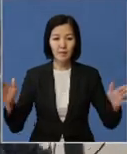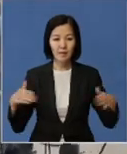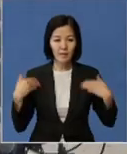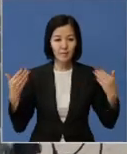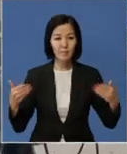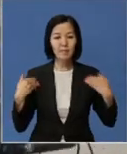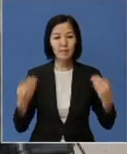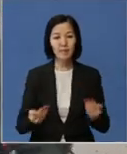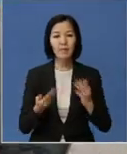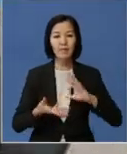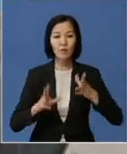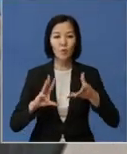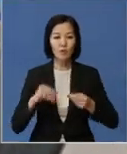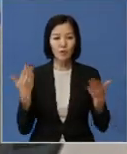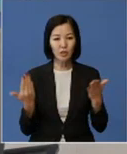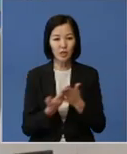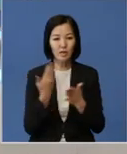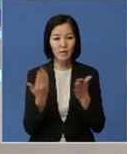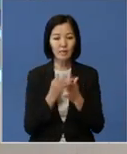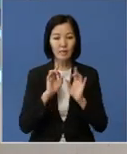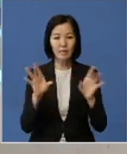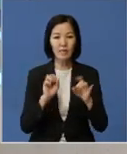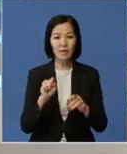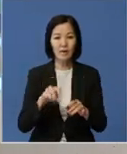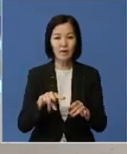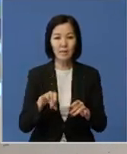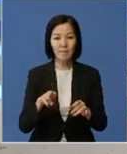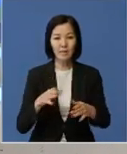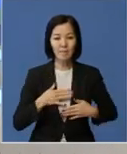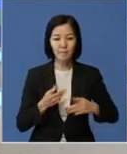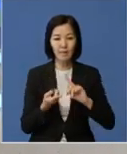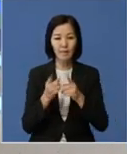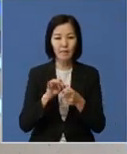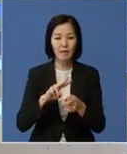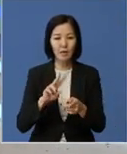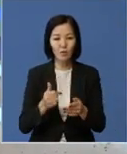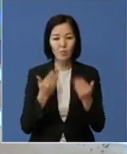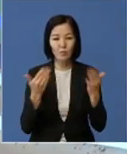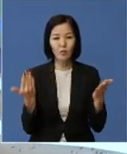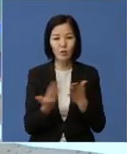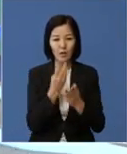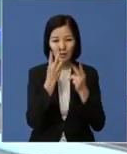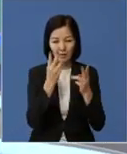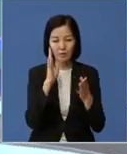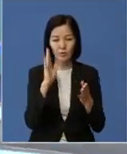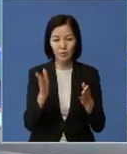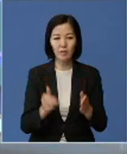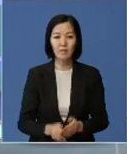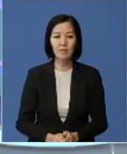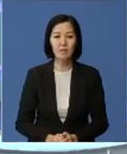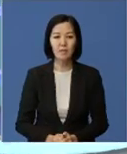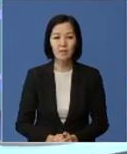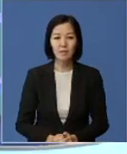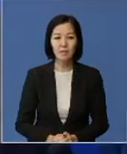Ассалаумағалейкум, қадірменді көрермен, тікелей эфирде қорытынды жаңалықтар, студияда Алмат Хамид, сурда аудармада Айгүл Жұмашқызы. Бүгінгі хабарда